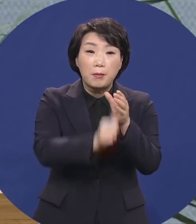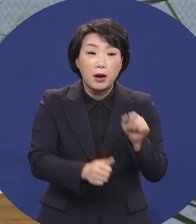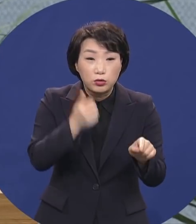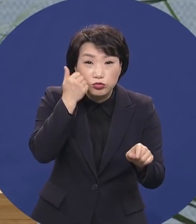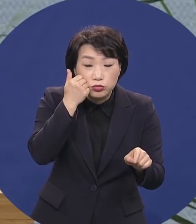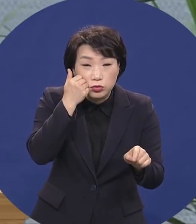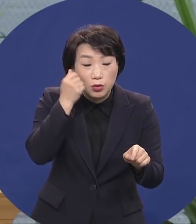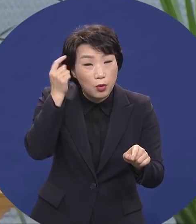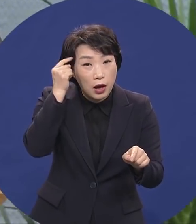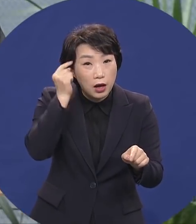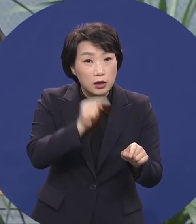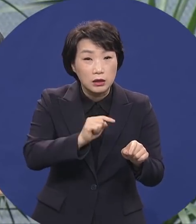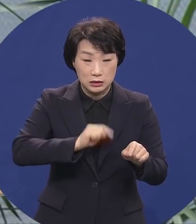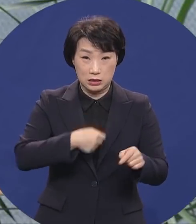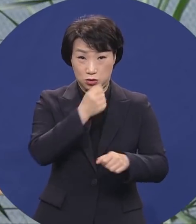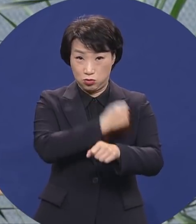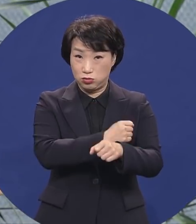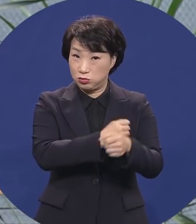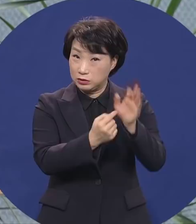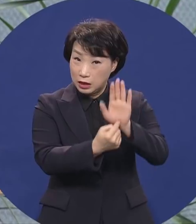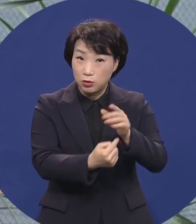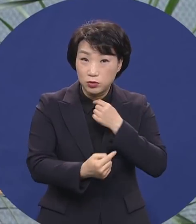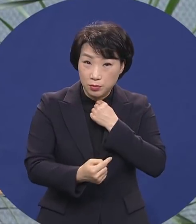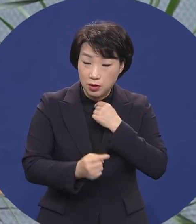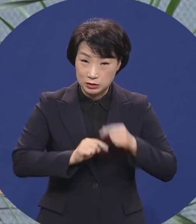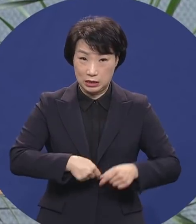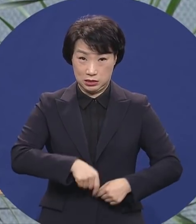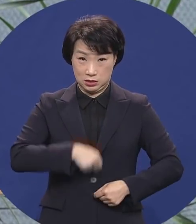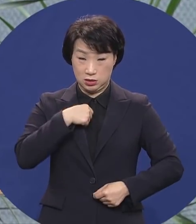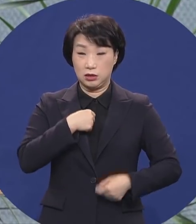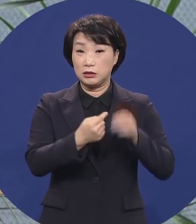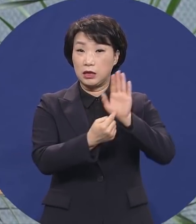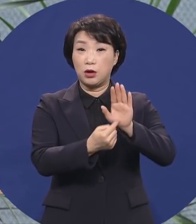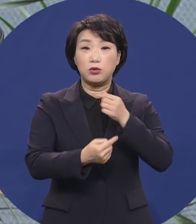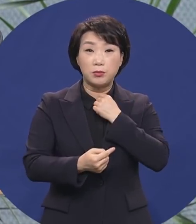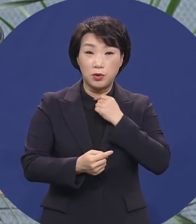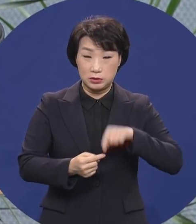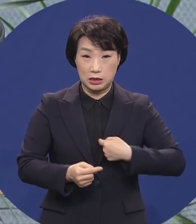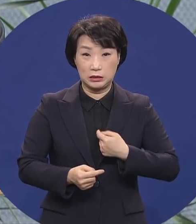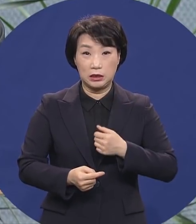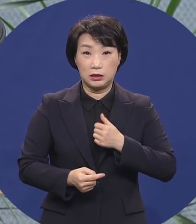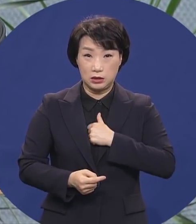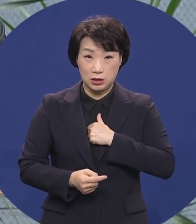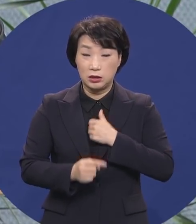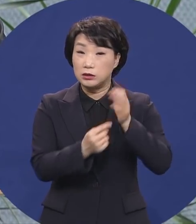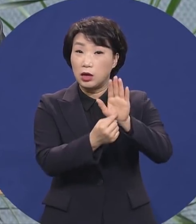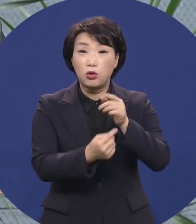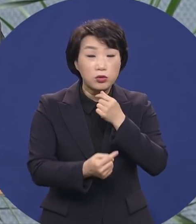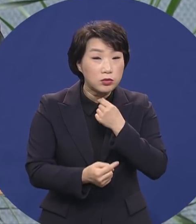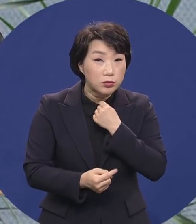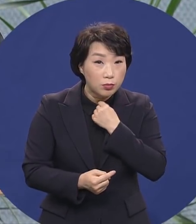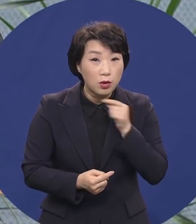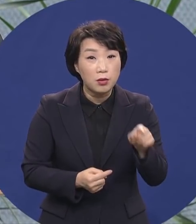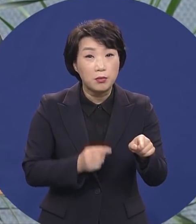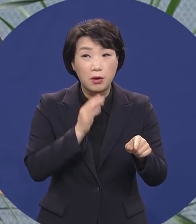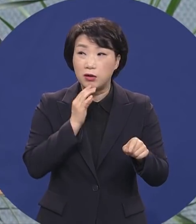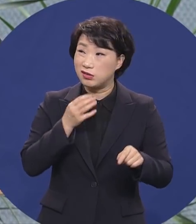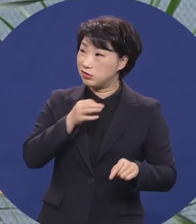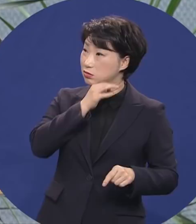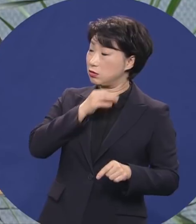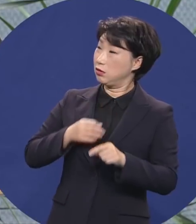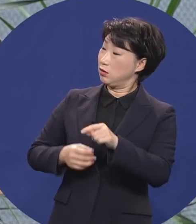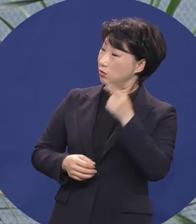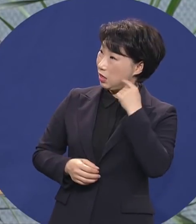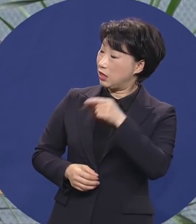드러내고 자기 의의를 드러내고 자기 자아를 드러내고 왜 나를 창피스럽게